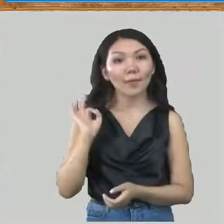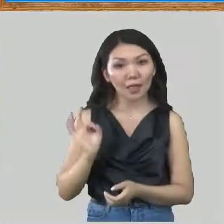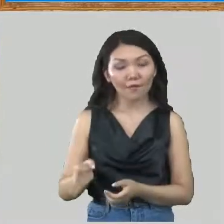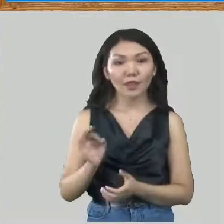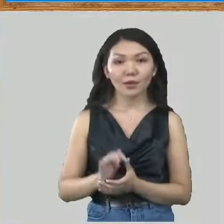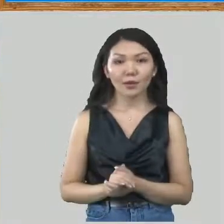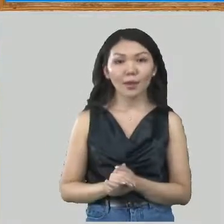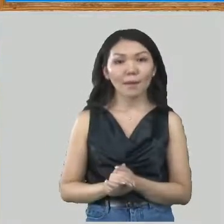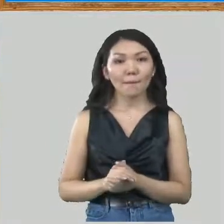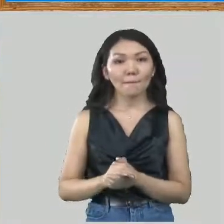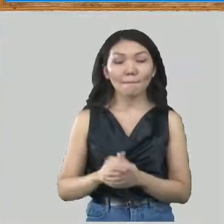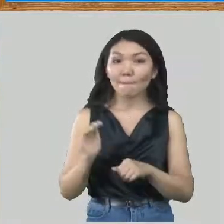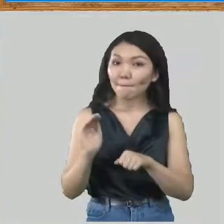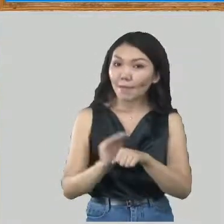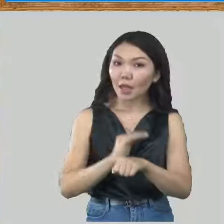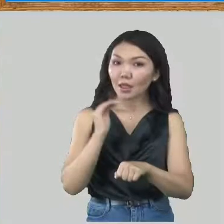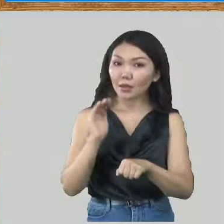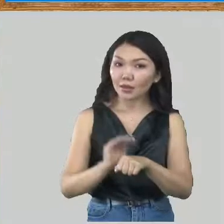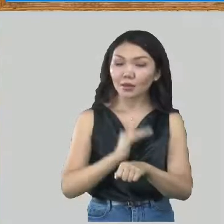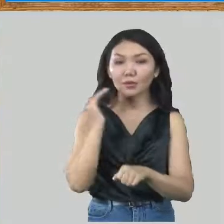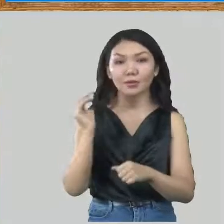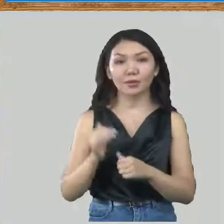Правильно, молодцы.